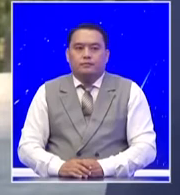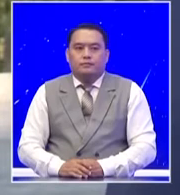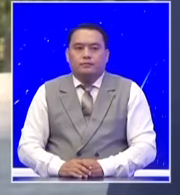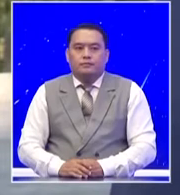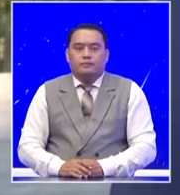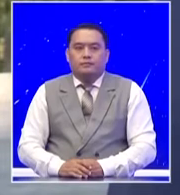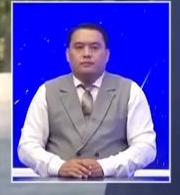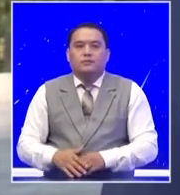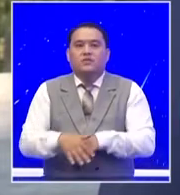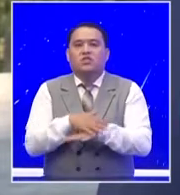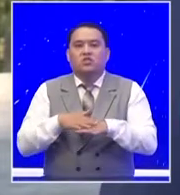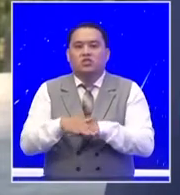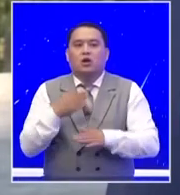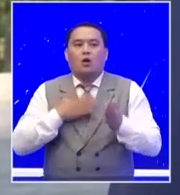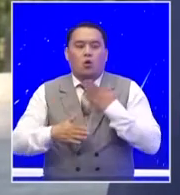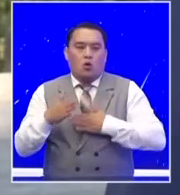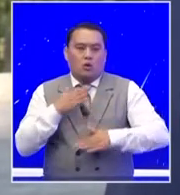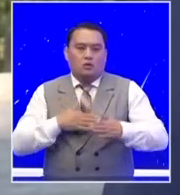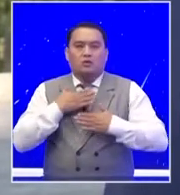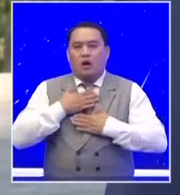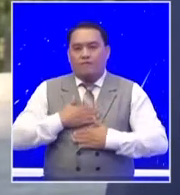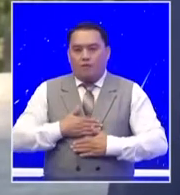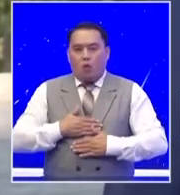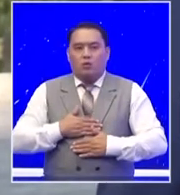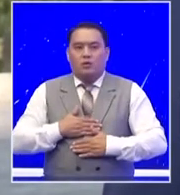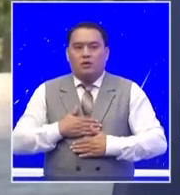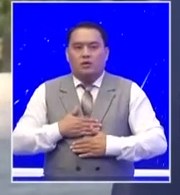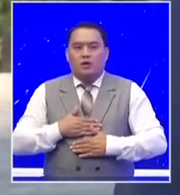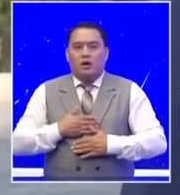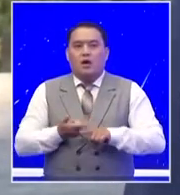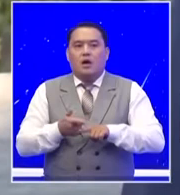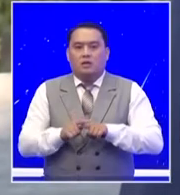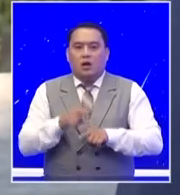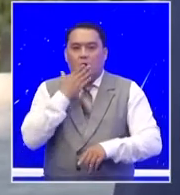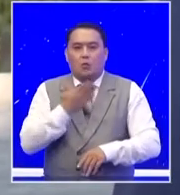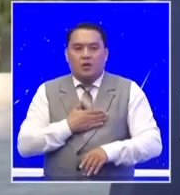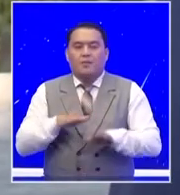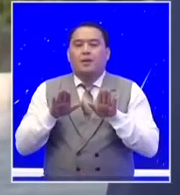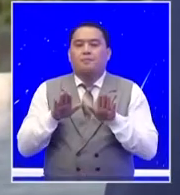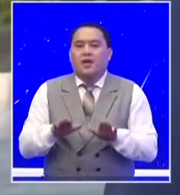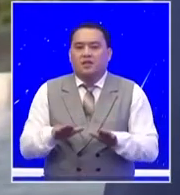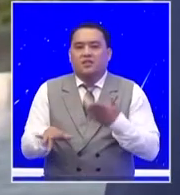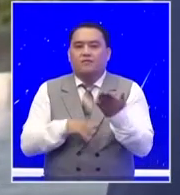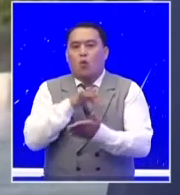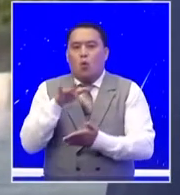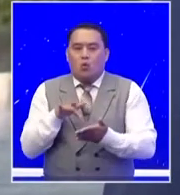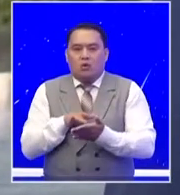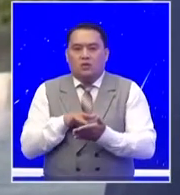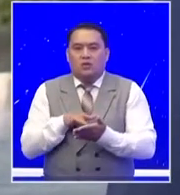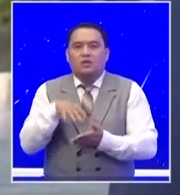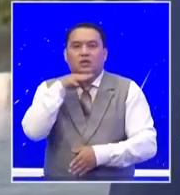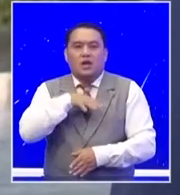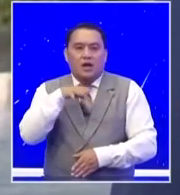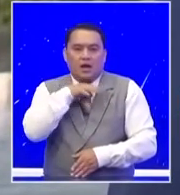Жители города очень радостные, довольны. Почему? Потому что это самое любимое место горожан города